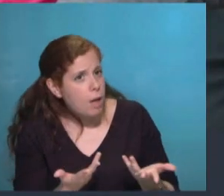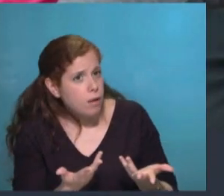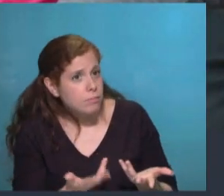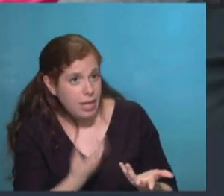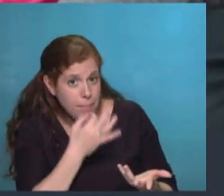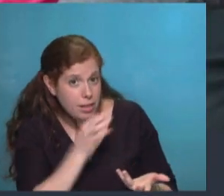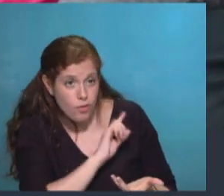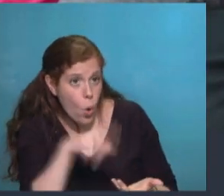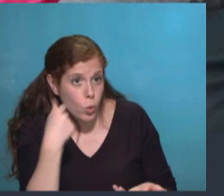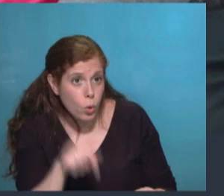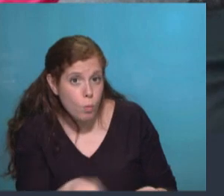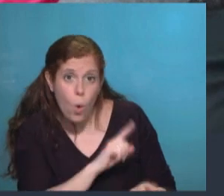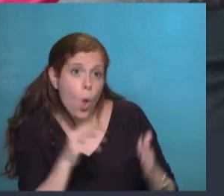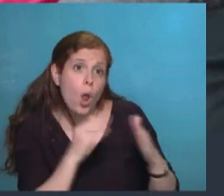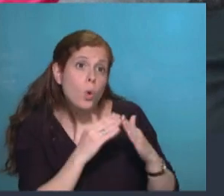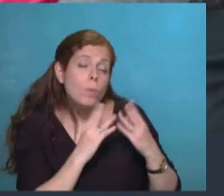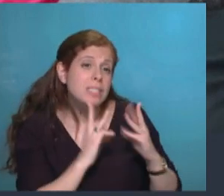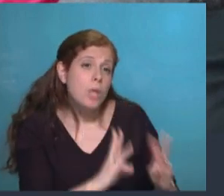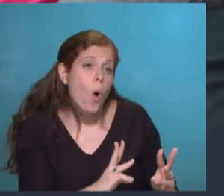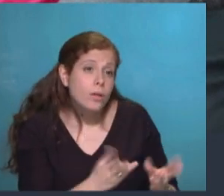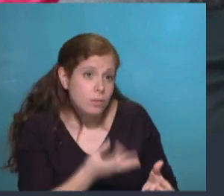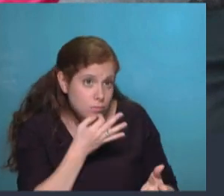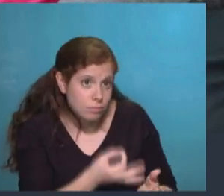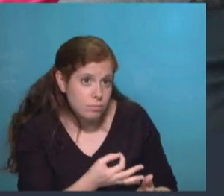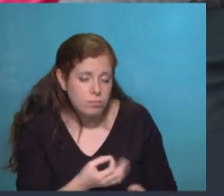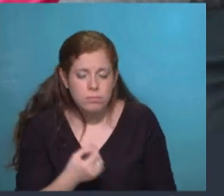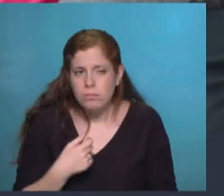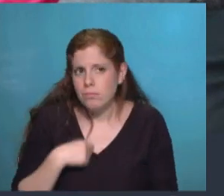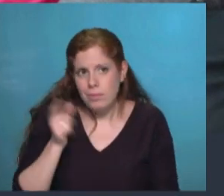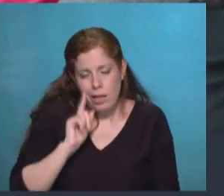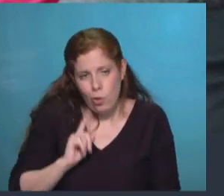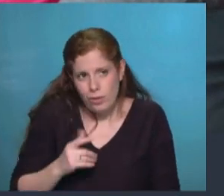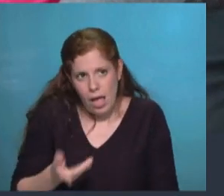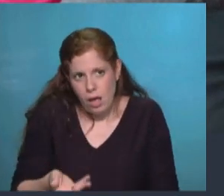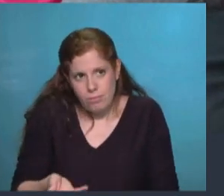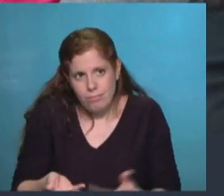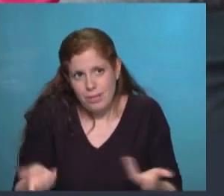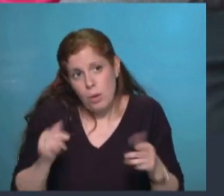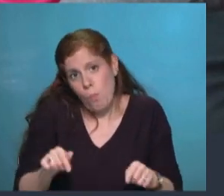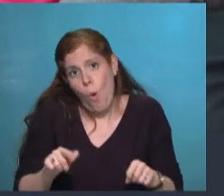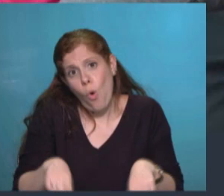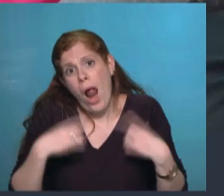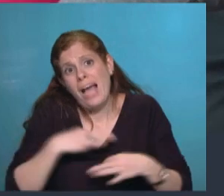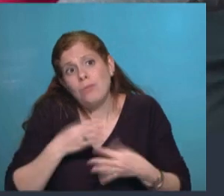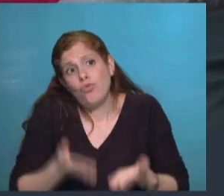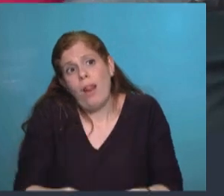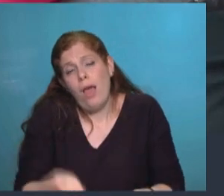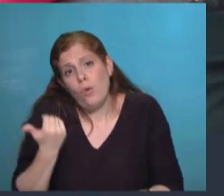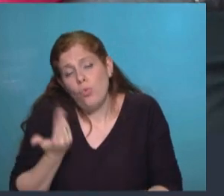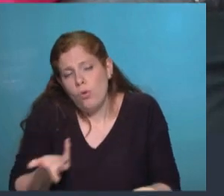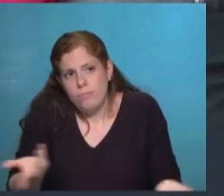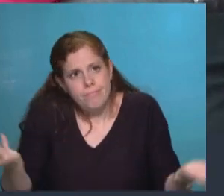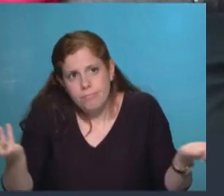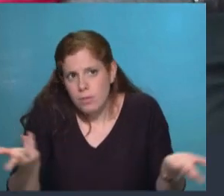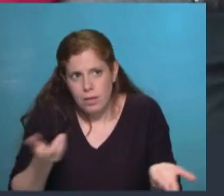היית מעדיף לא להיות פה, לא לגור בסדרות? אני לא חכילו, כי זה פה זה כל החיים שלי היו.